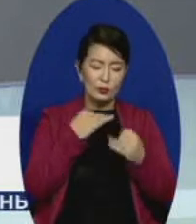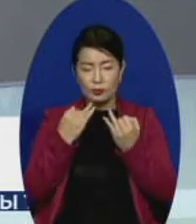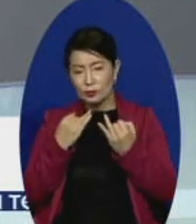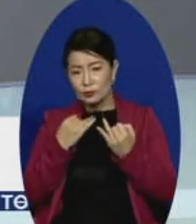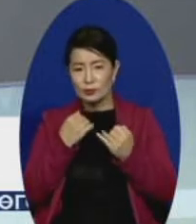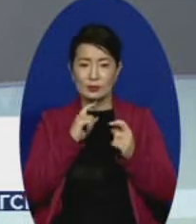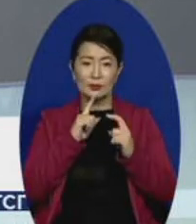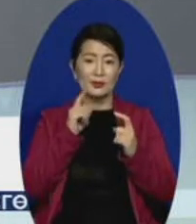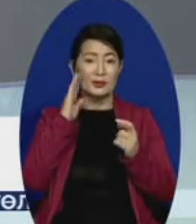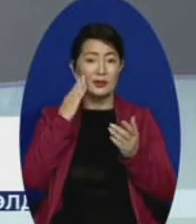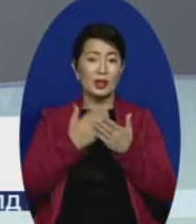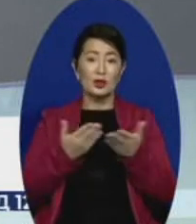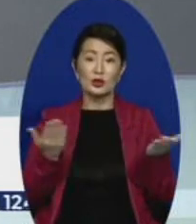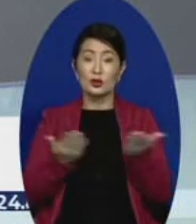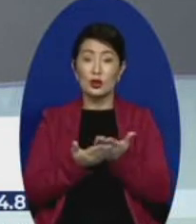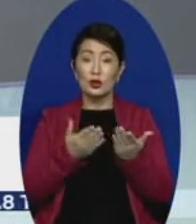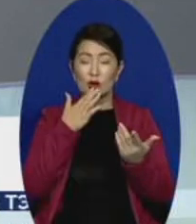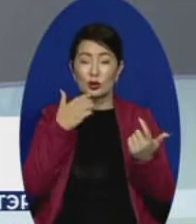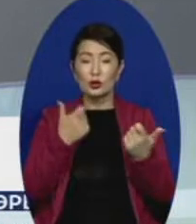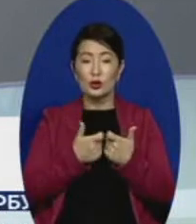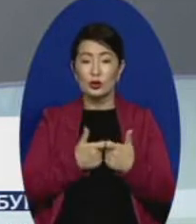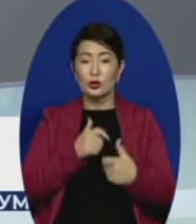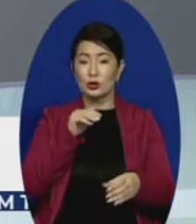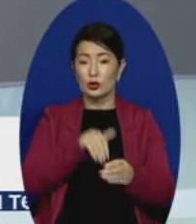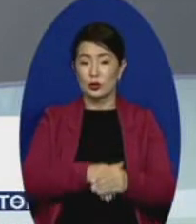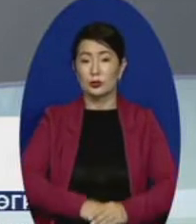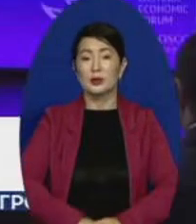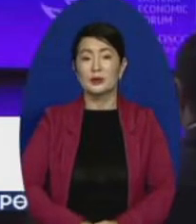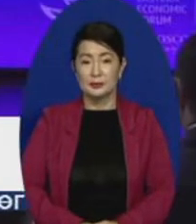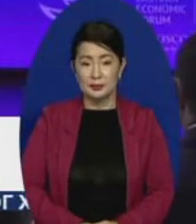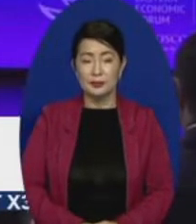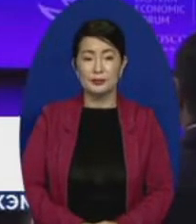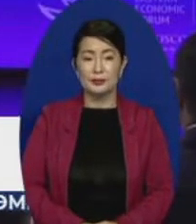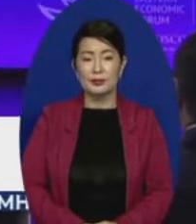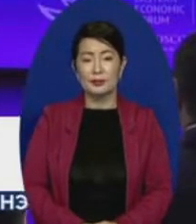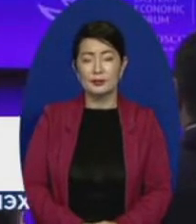зарим асуудлаар санал солилцож тохиролцоонд хүрсэн байна.